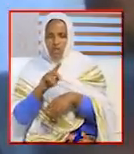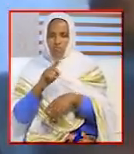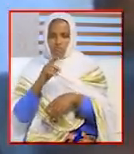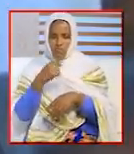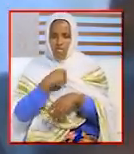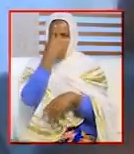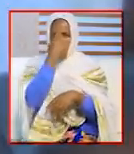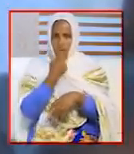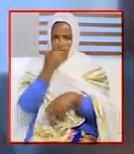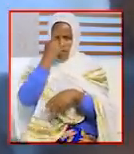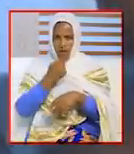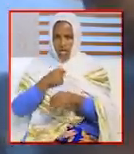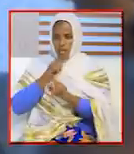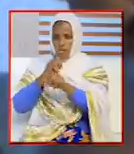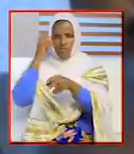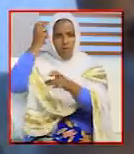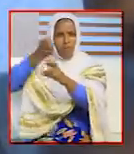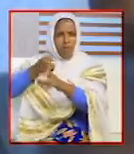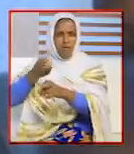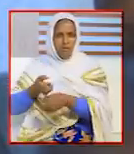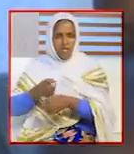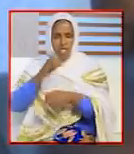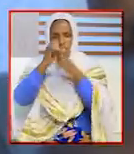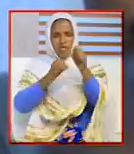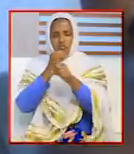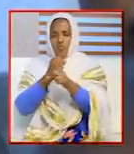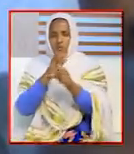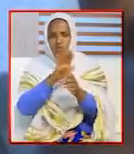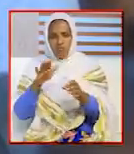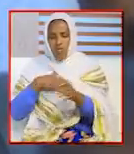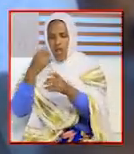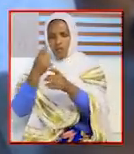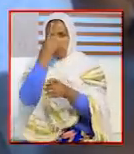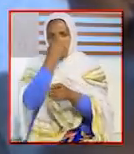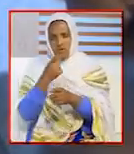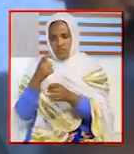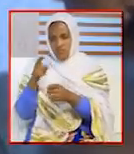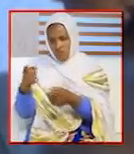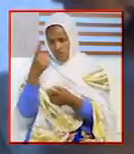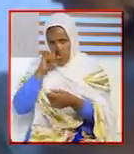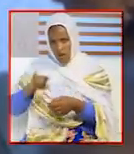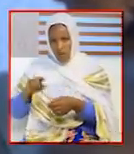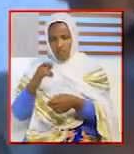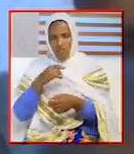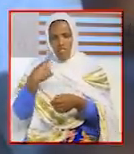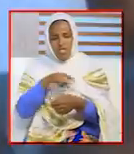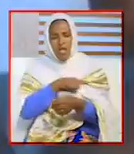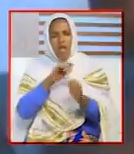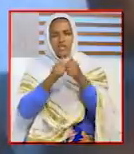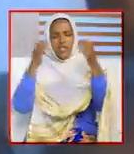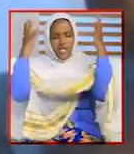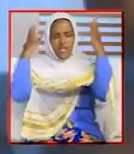የሚጠይቀው ጥያቄ እኔ መመለስ አልቻልኩም። ለምን? ያለ እድሜው የተዘጋጀ ስለሆነ ያንን ጥያቄ ሊጠይቅ አስችሎታል። እና እኛ